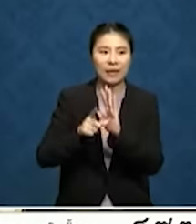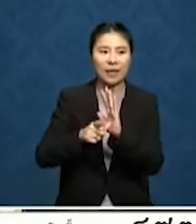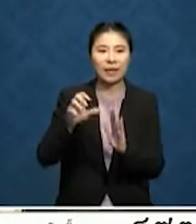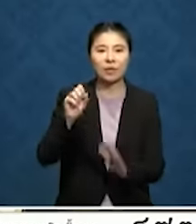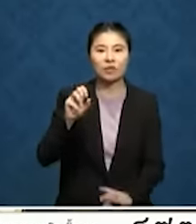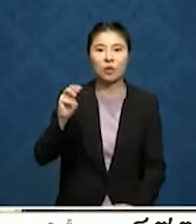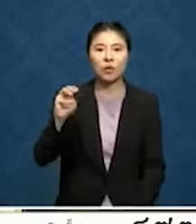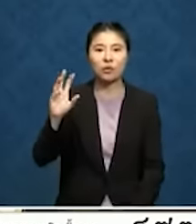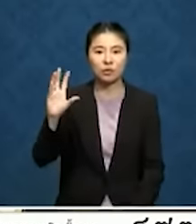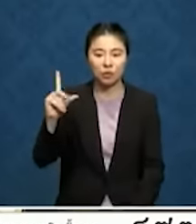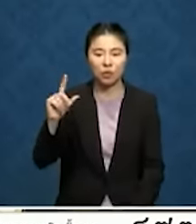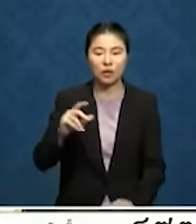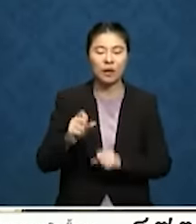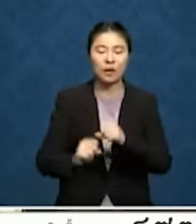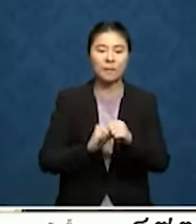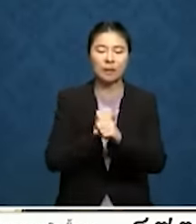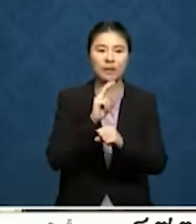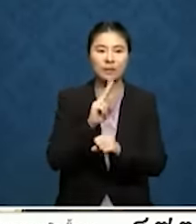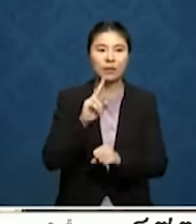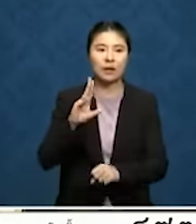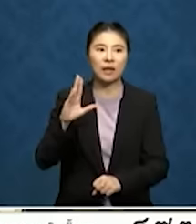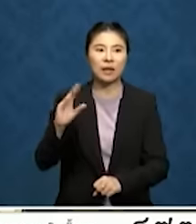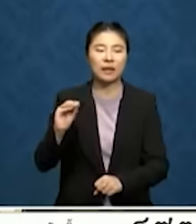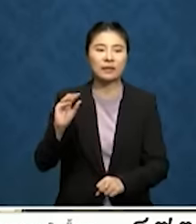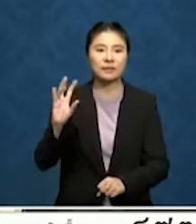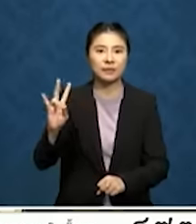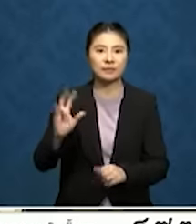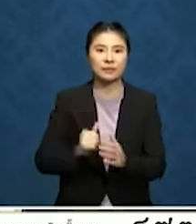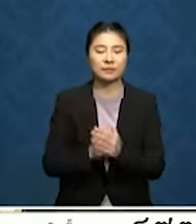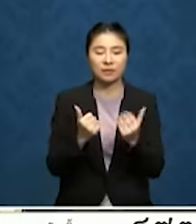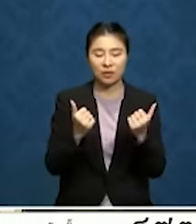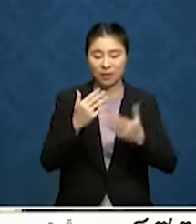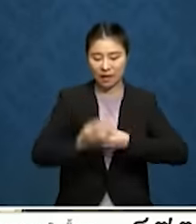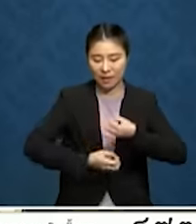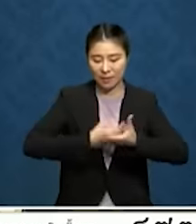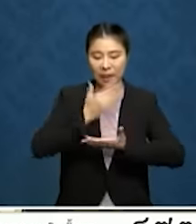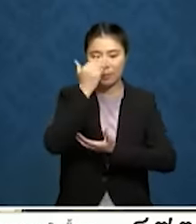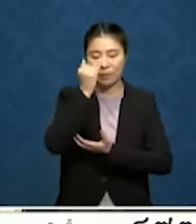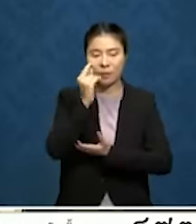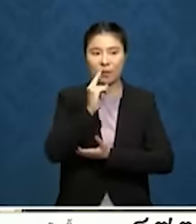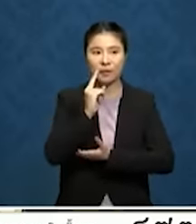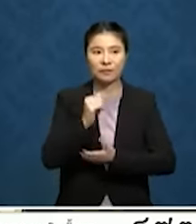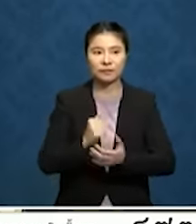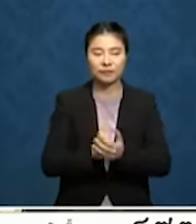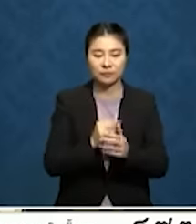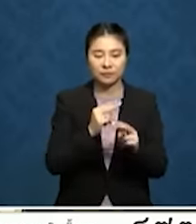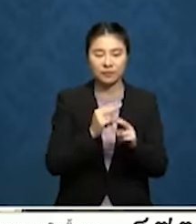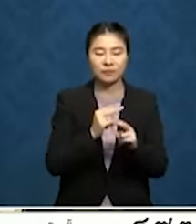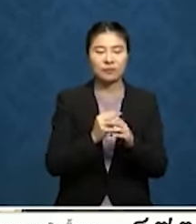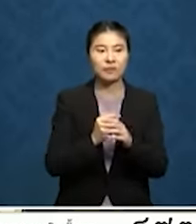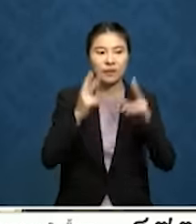ปี57และล่าสุดครับที่ทำต้องทำให้เรามาอภิปรายในวันนี้ก็คือกรณีของคุณเศรษฐา